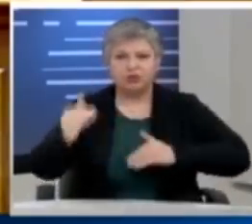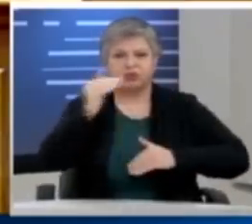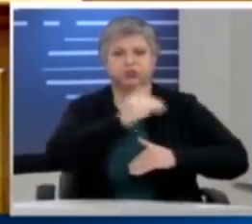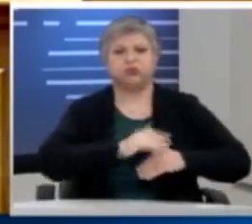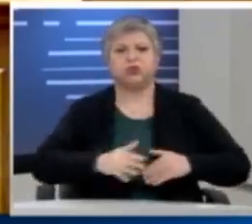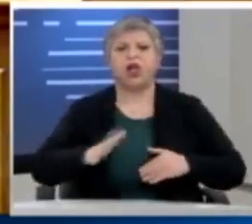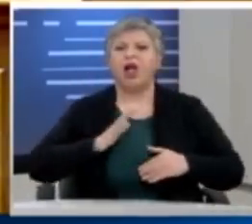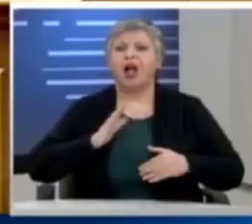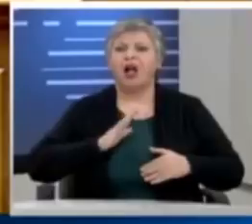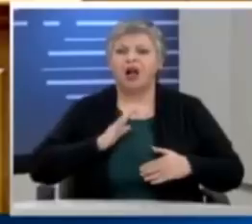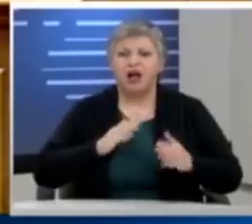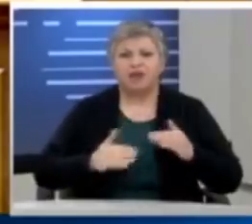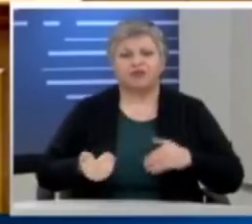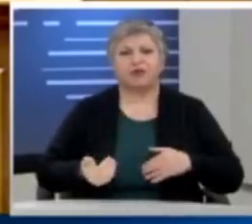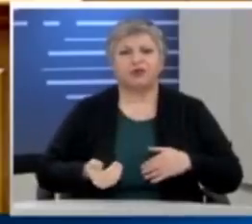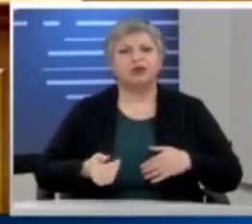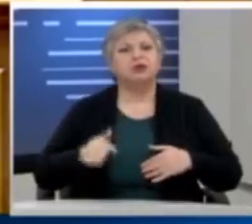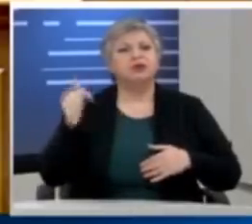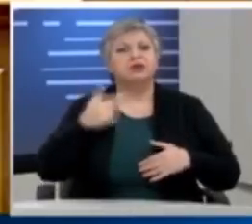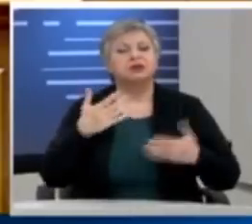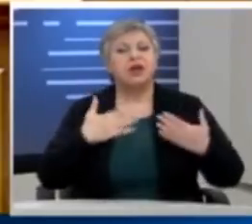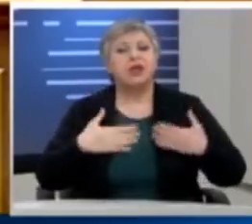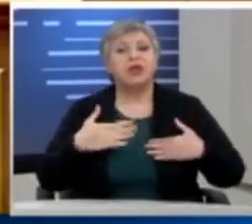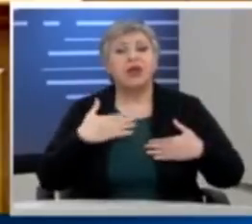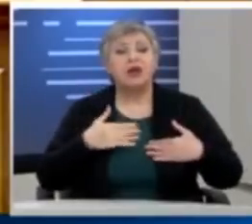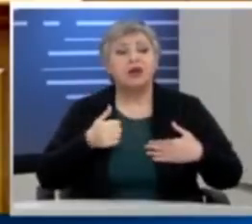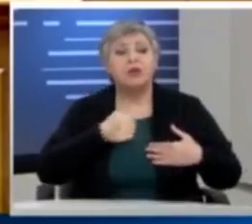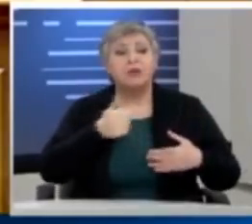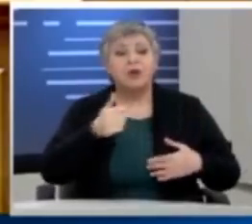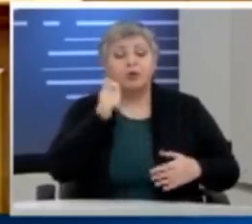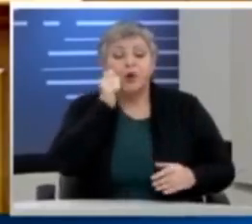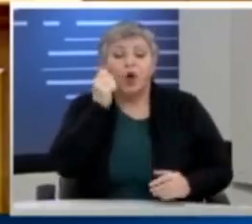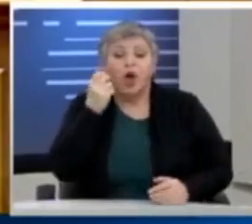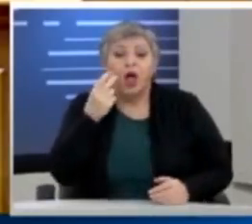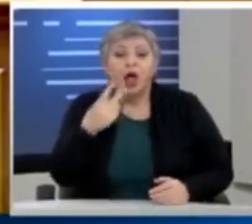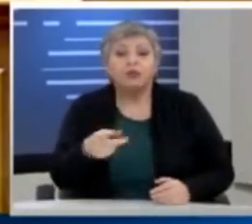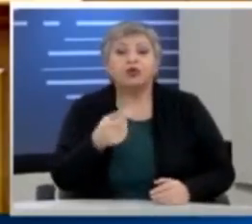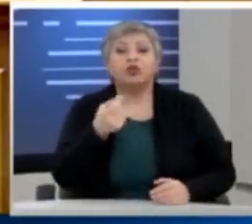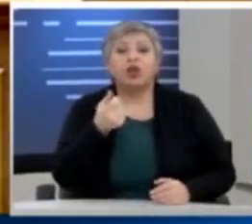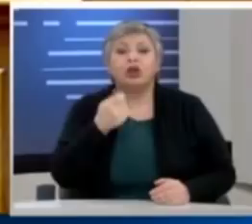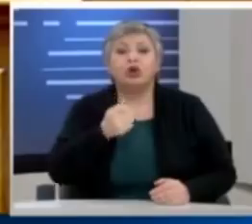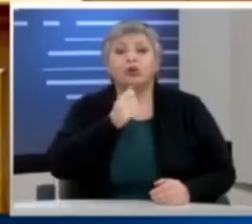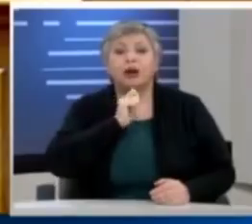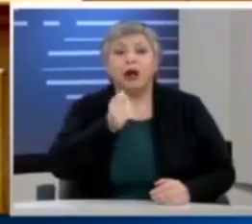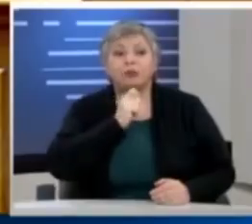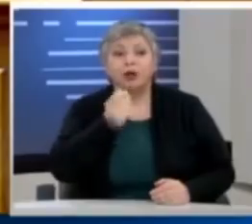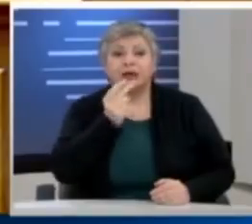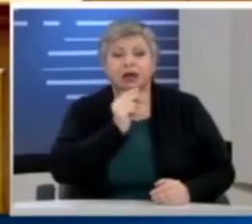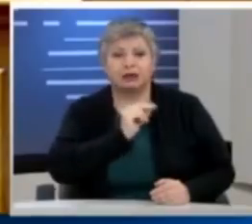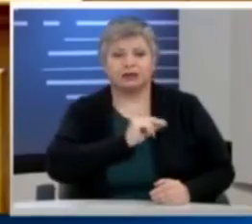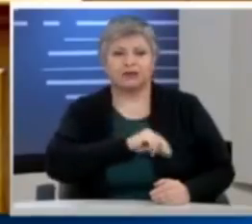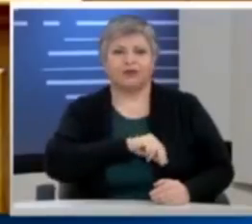τάξης κάθε χώρας για να υπηρετήσει τα δικά της ιδιωτελή οικονομικά και πολιτικά συμφέροντα.